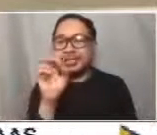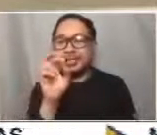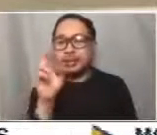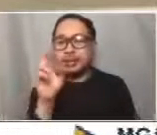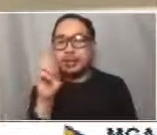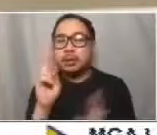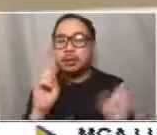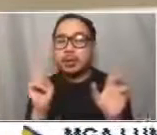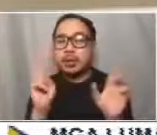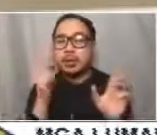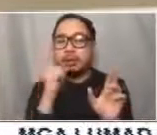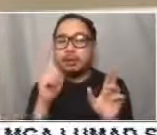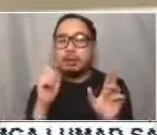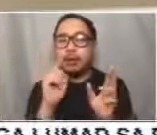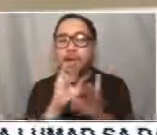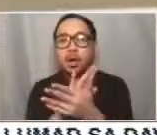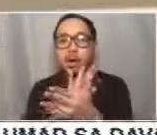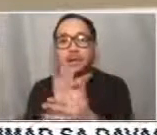personnel, BJMP,